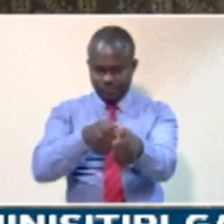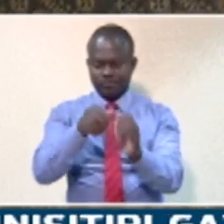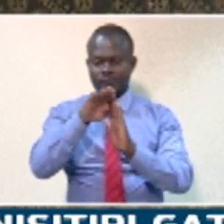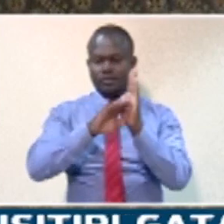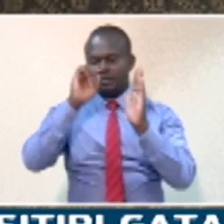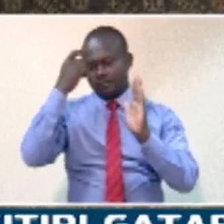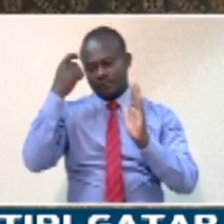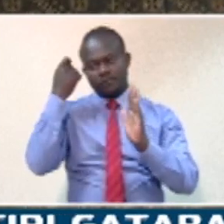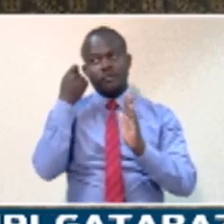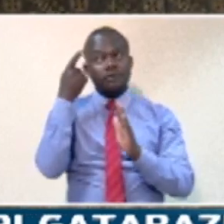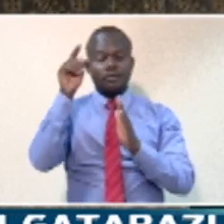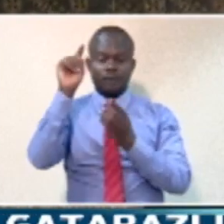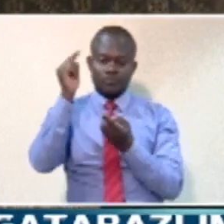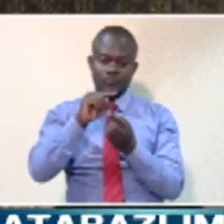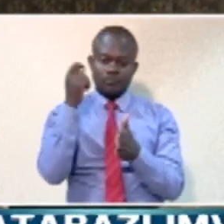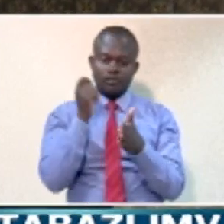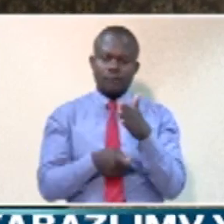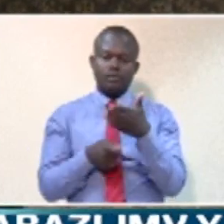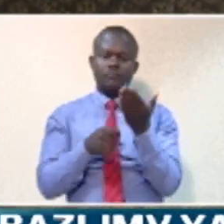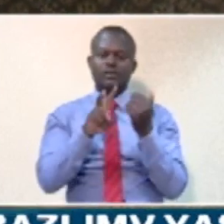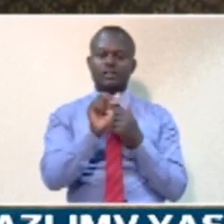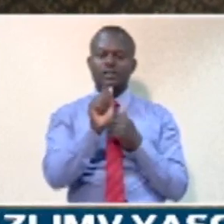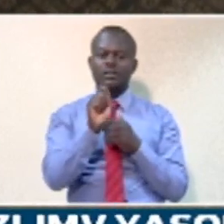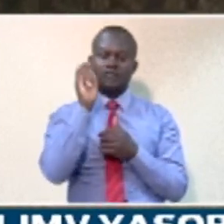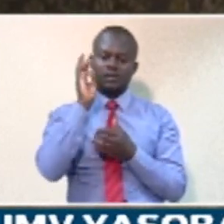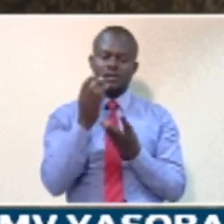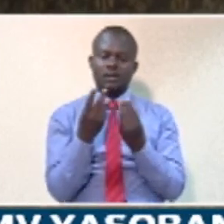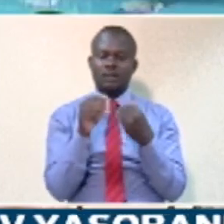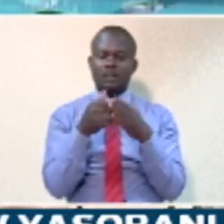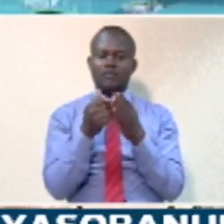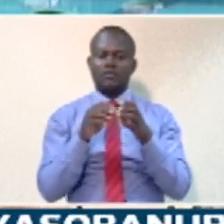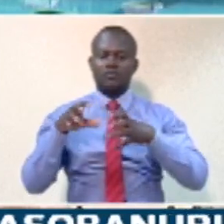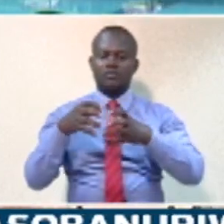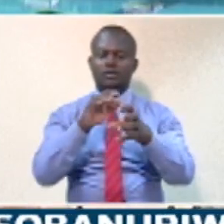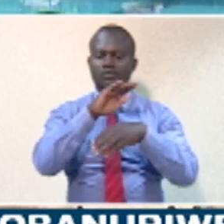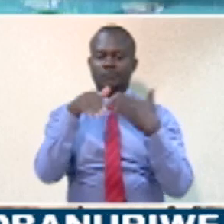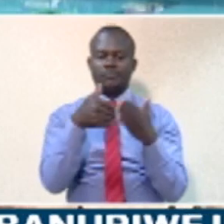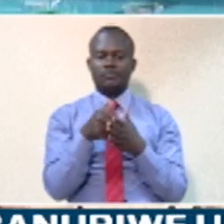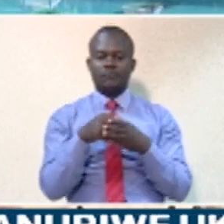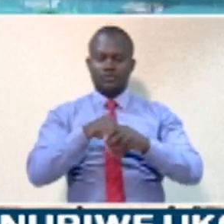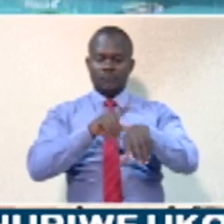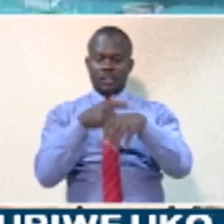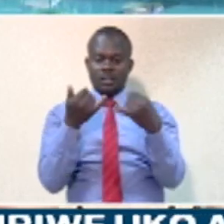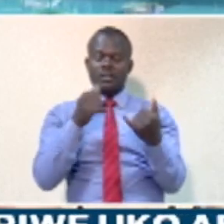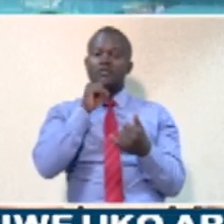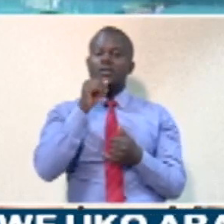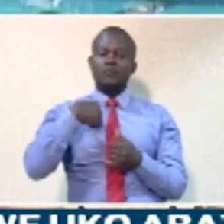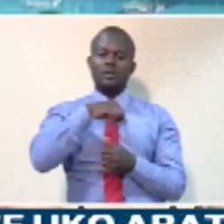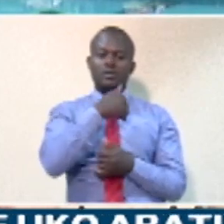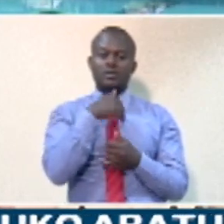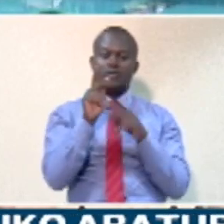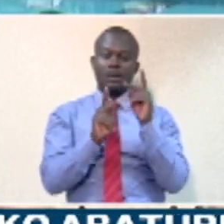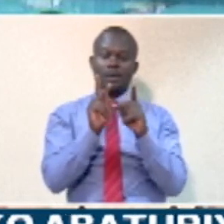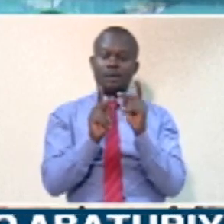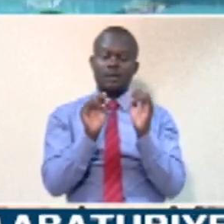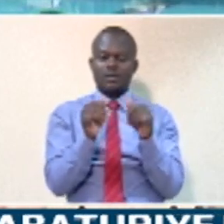rero kutugabanyiriza imisoro, kudukora imisoro ya import na VAT bitworohereza izo muvuma zose. Ne muri iki gihe nzi ko tudafite abantu ngerageza gusana